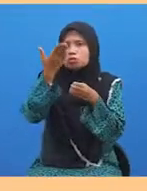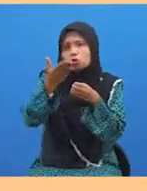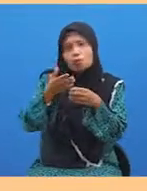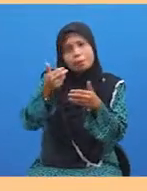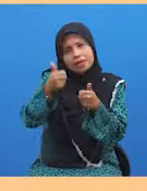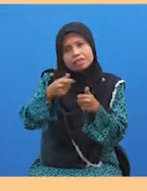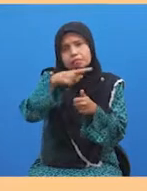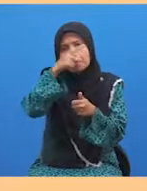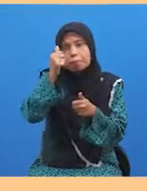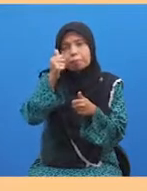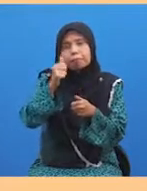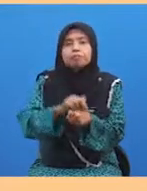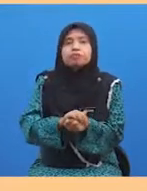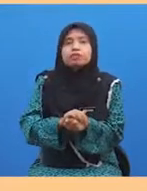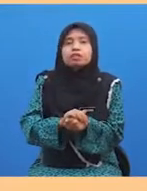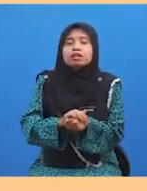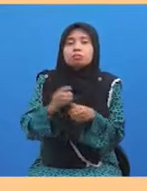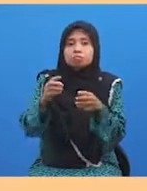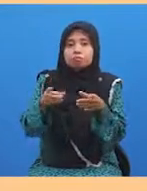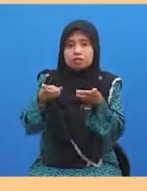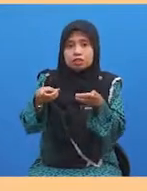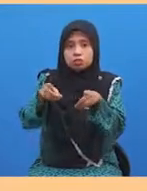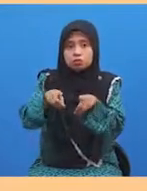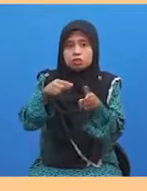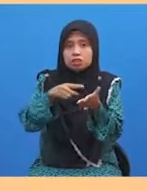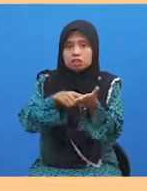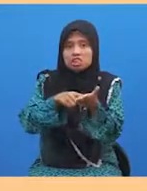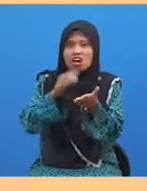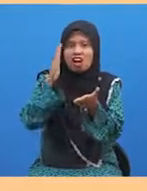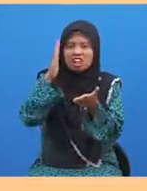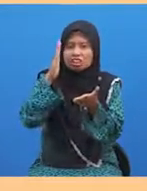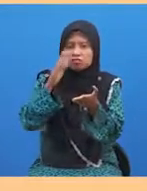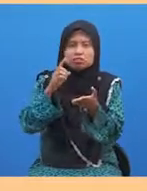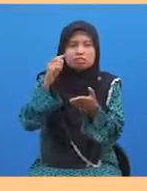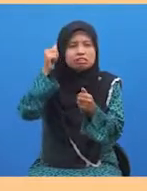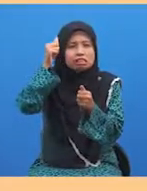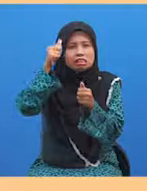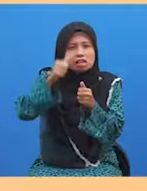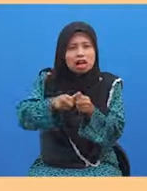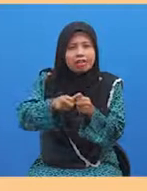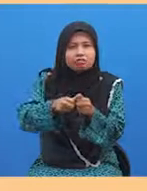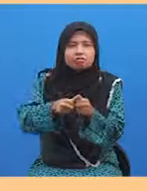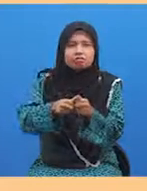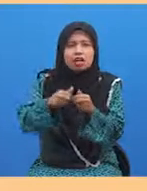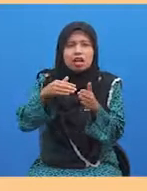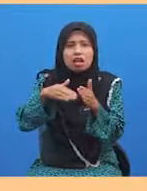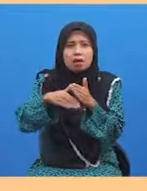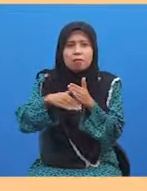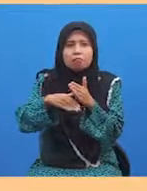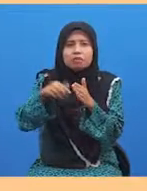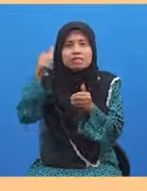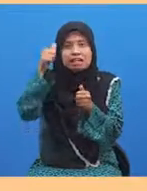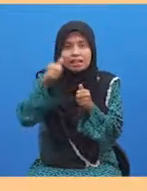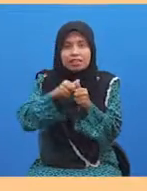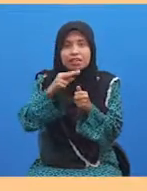menarik kerana peristiwa ini pastinya akan terpahat dalam